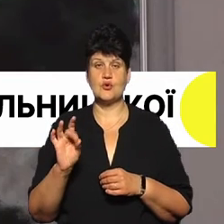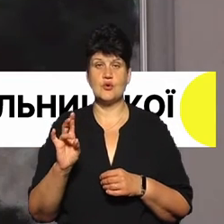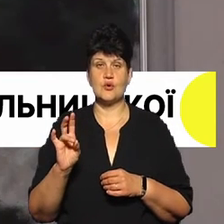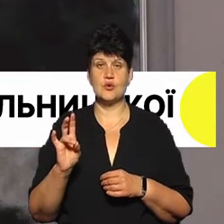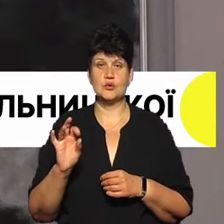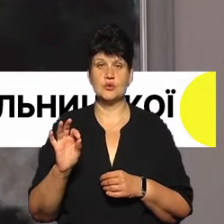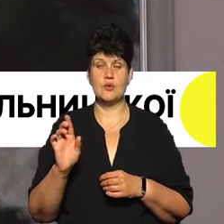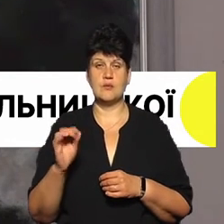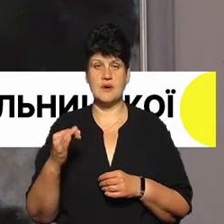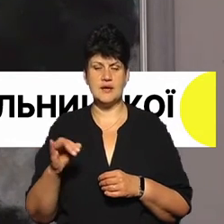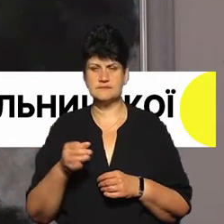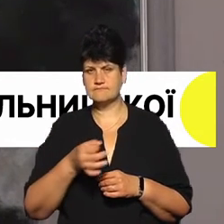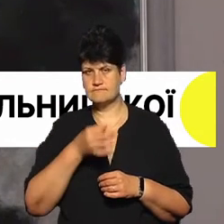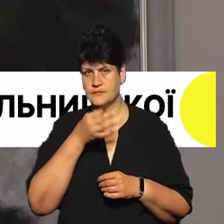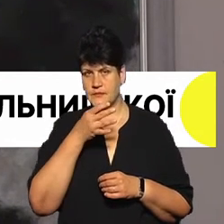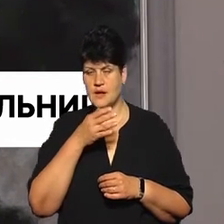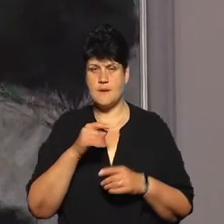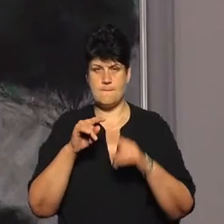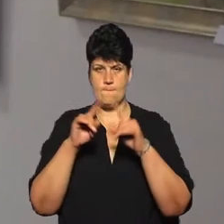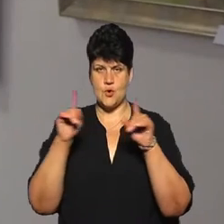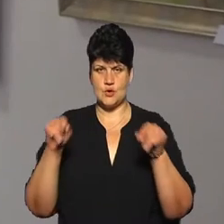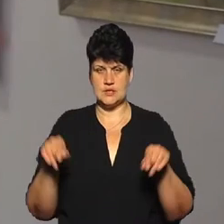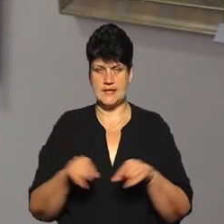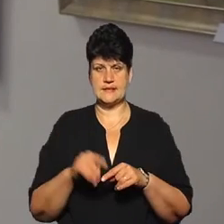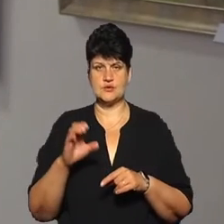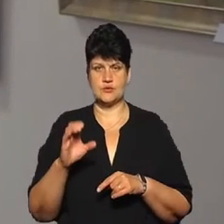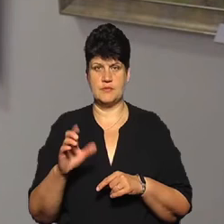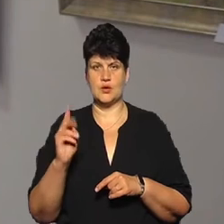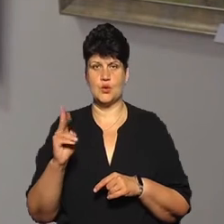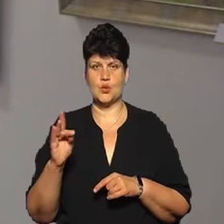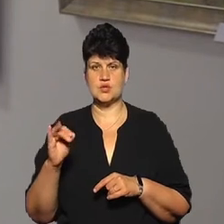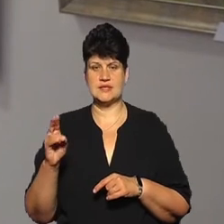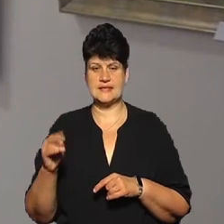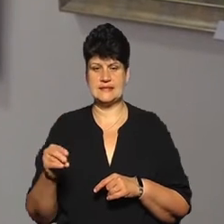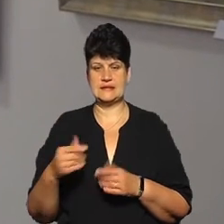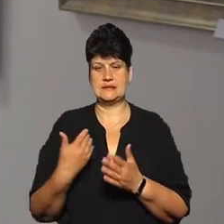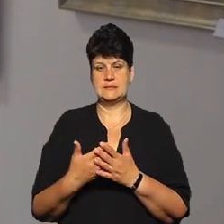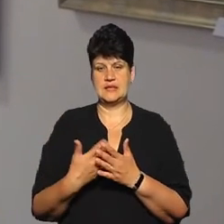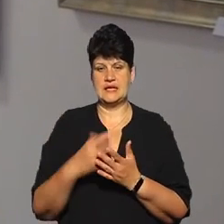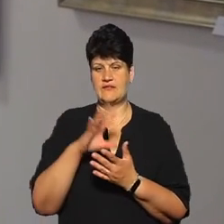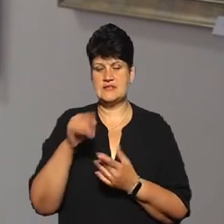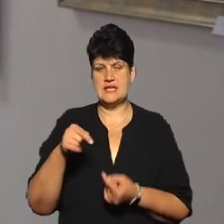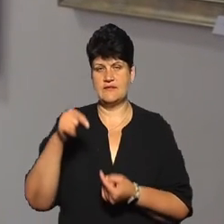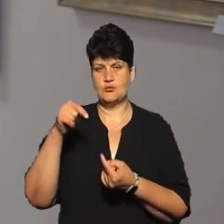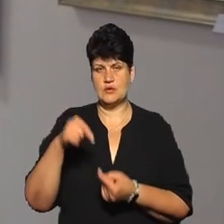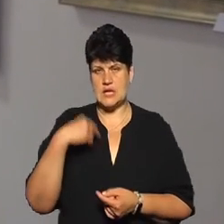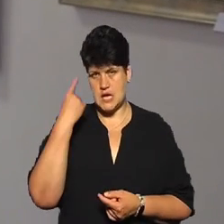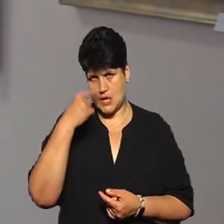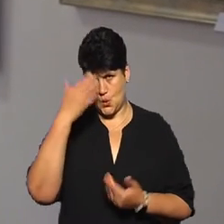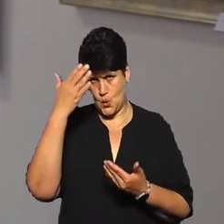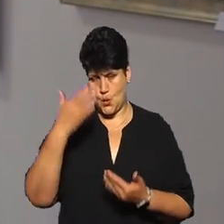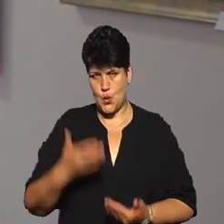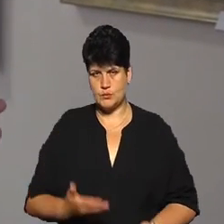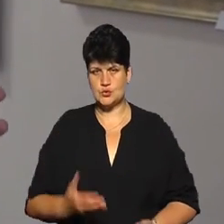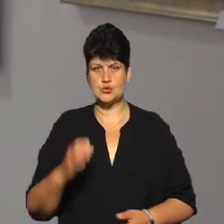портрет Соломії Крушельницької у виконанні Михайла Гуйди. Стилістика і все відповідає якби образу Соломії Крушельницької, так